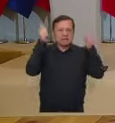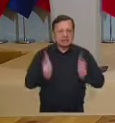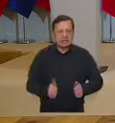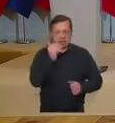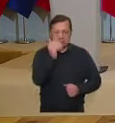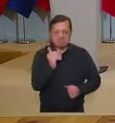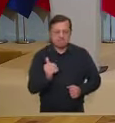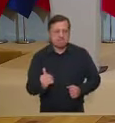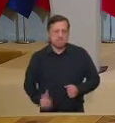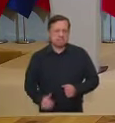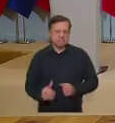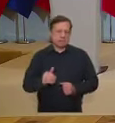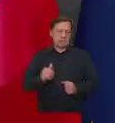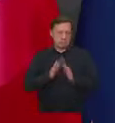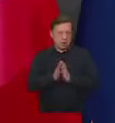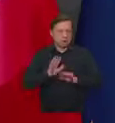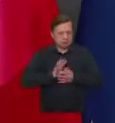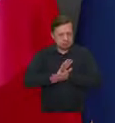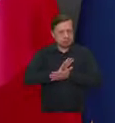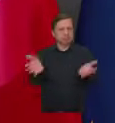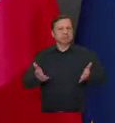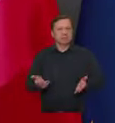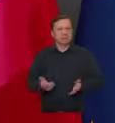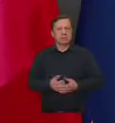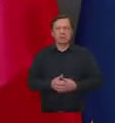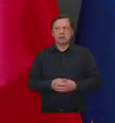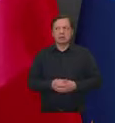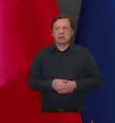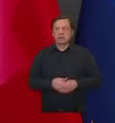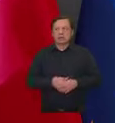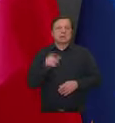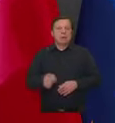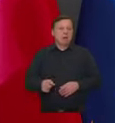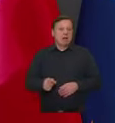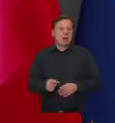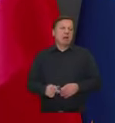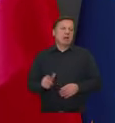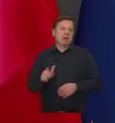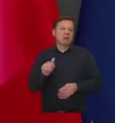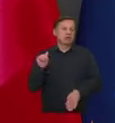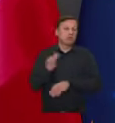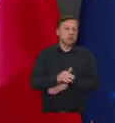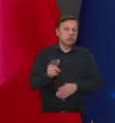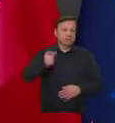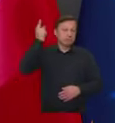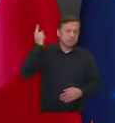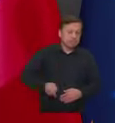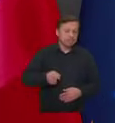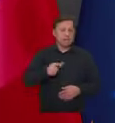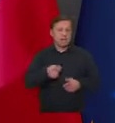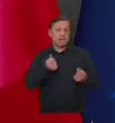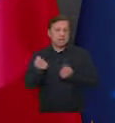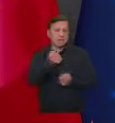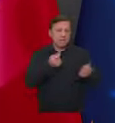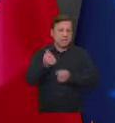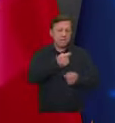wyglądał mechanizm z tym związany? Szanowni Państwo, takie odgórne regulowanie cen produktów jest zawsze bardzo delikatną operacją.